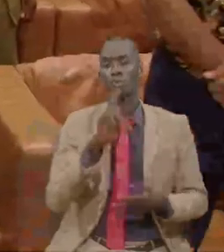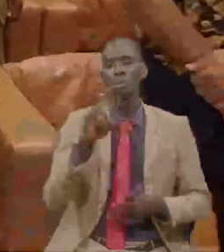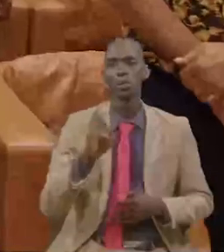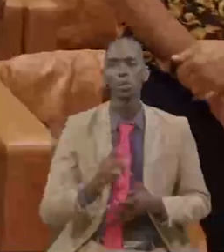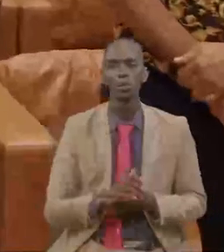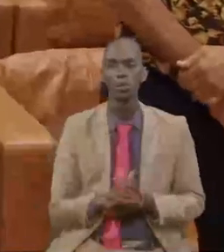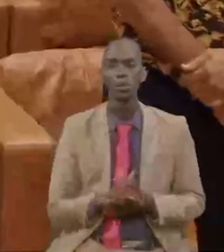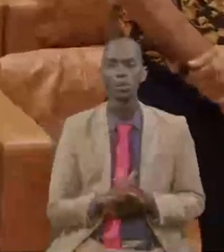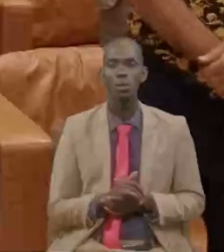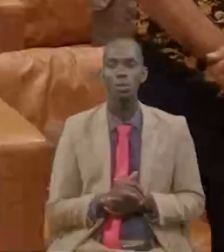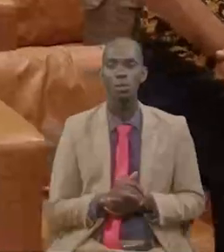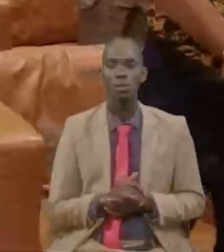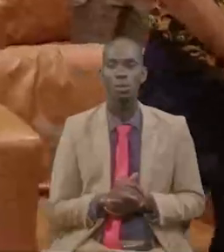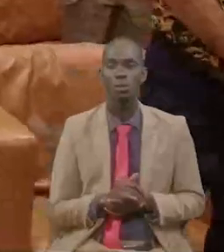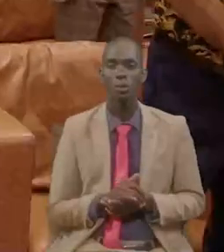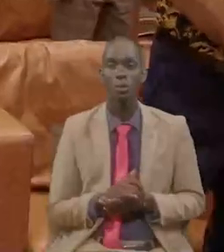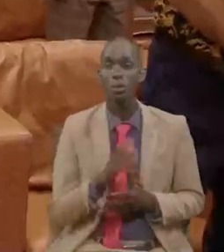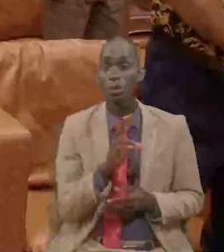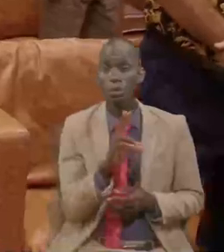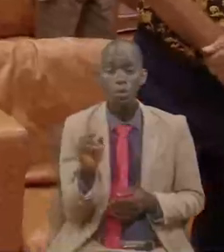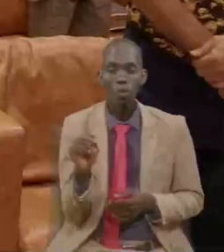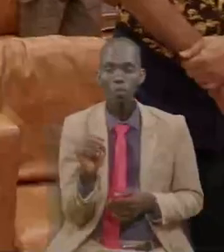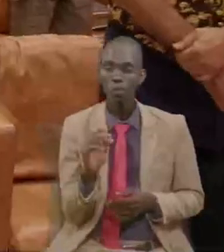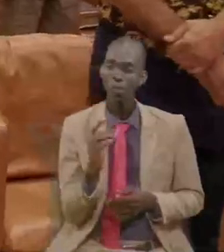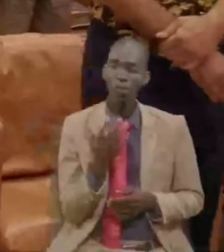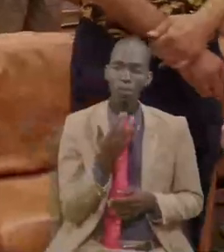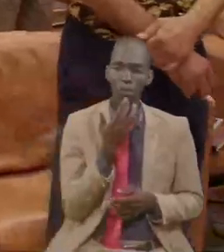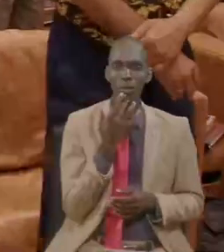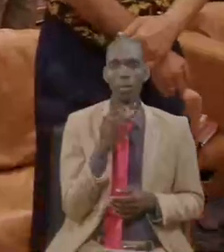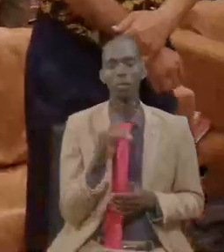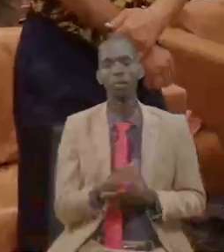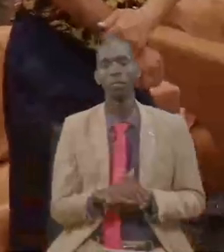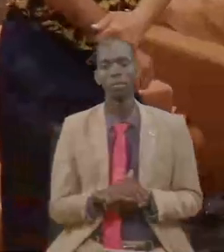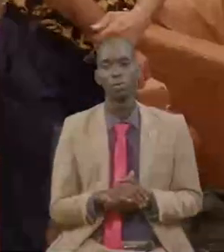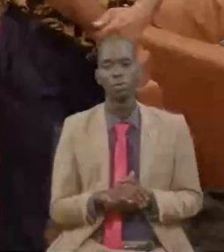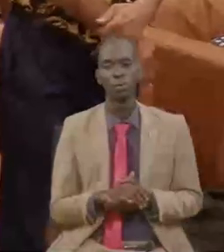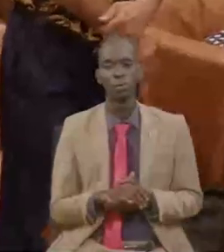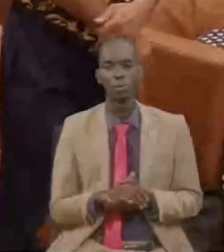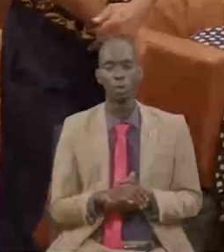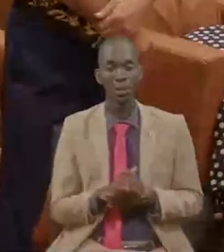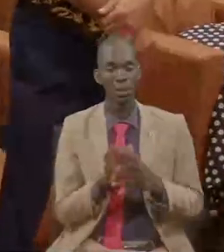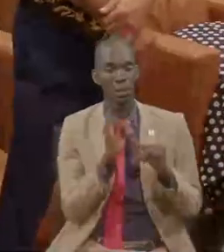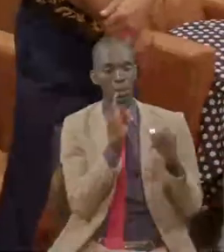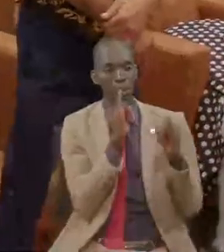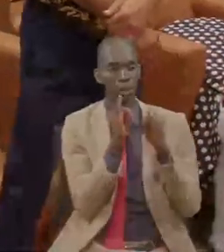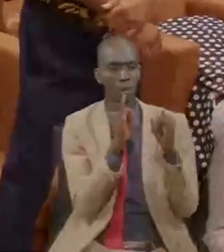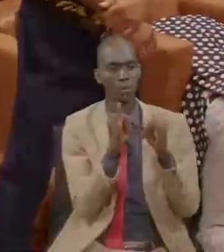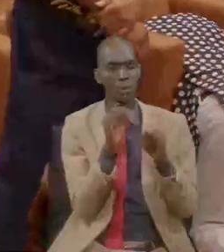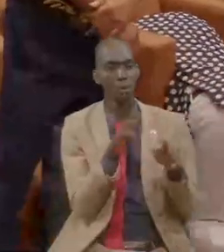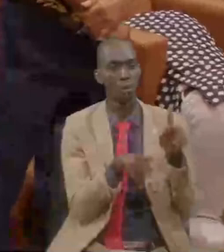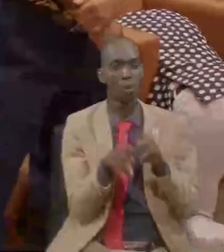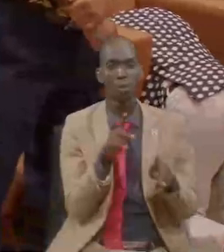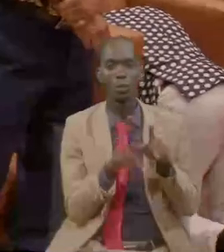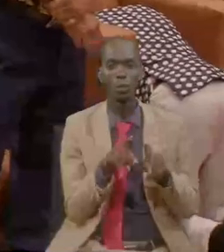dis-le devant lui. Pourquoi avoir peur? Pas de partialité. Vous interviewez les